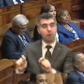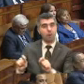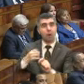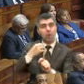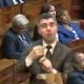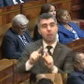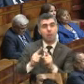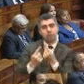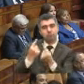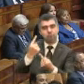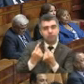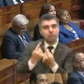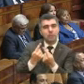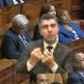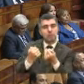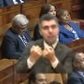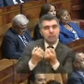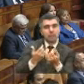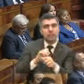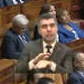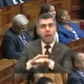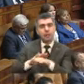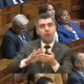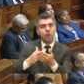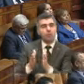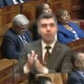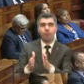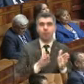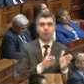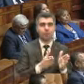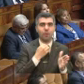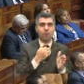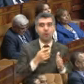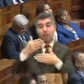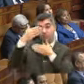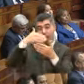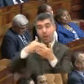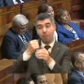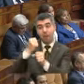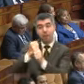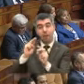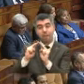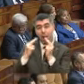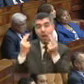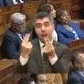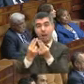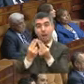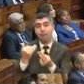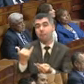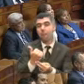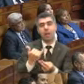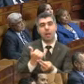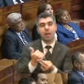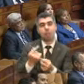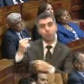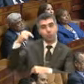التجاذبات السياسية والترديات الحزبية، لأن منظومة مغاربة العالم تخترق كل التيارات وكل الانتماءات.